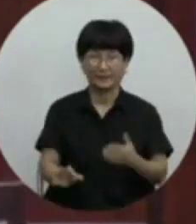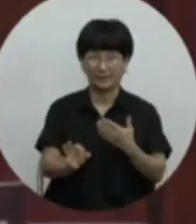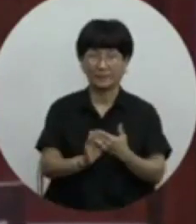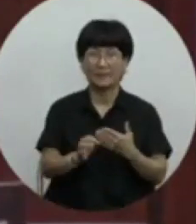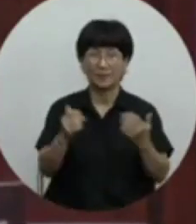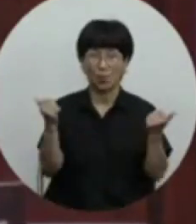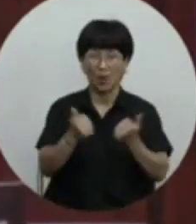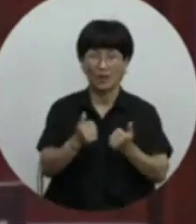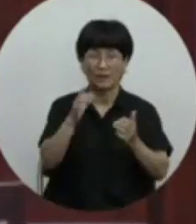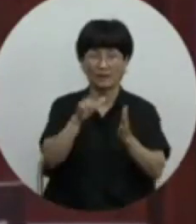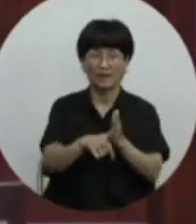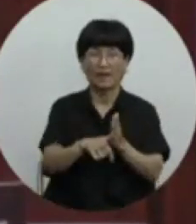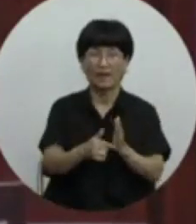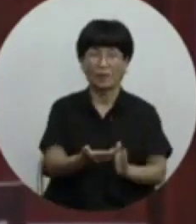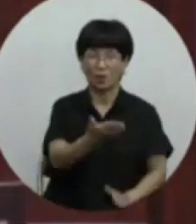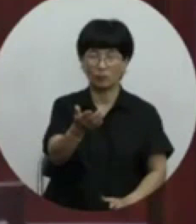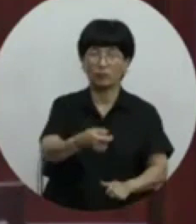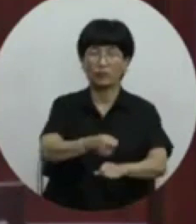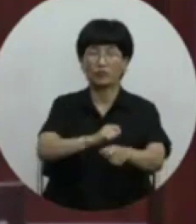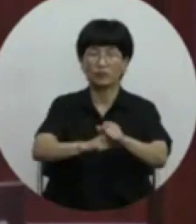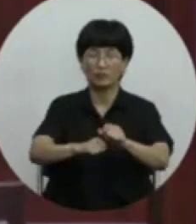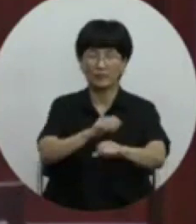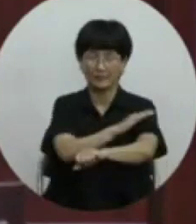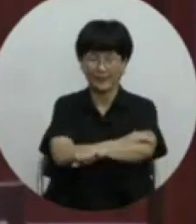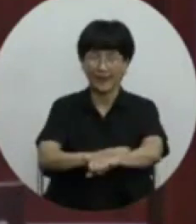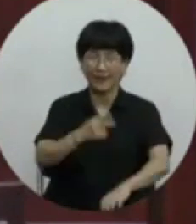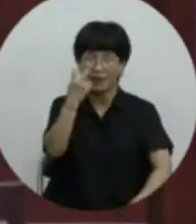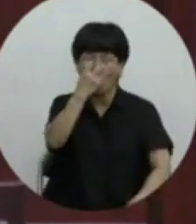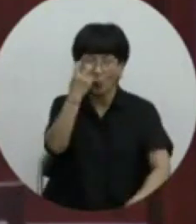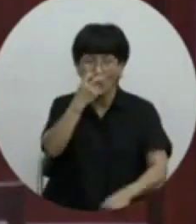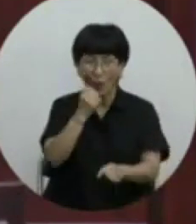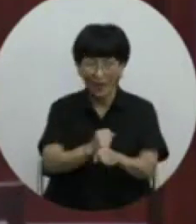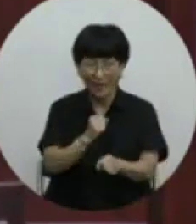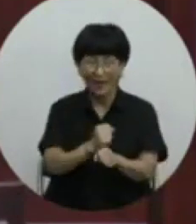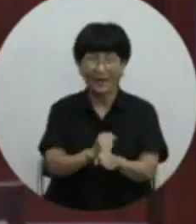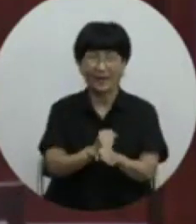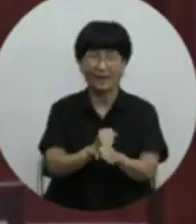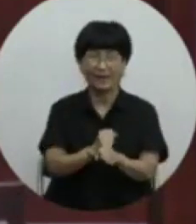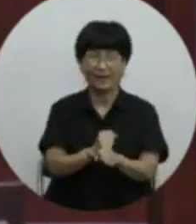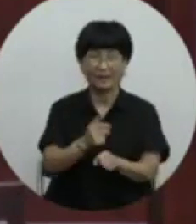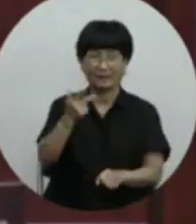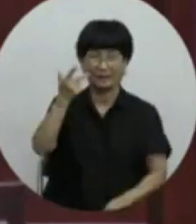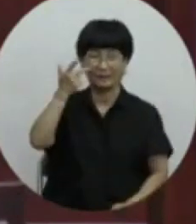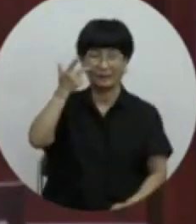임시회에서 좀 적극적으로 검토하셔서 여주의